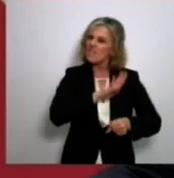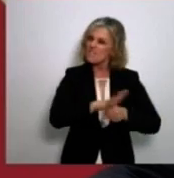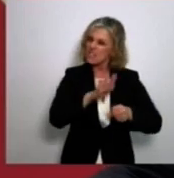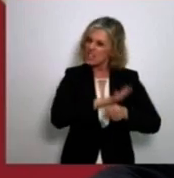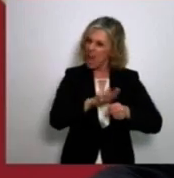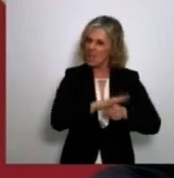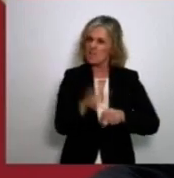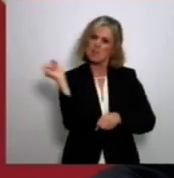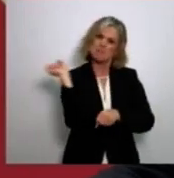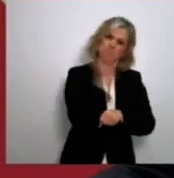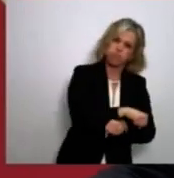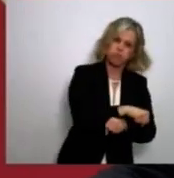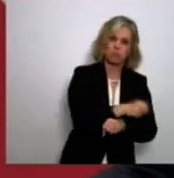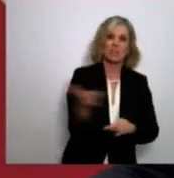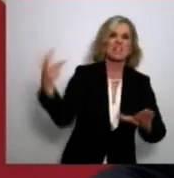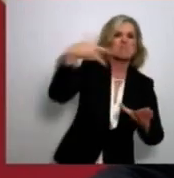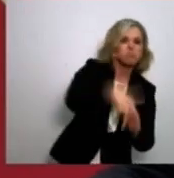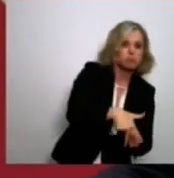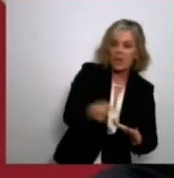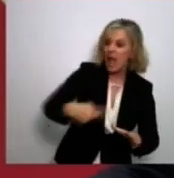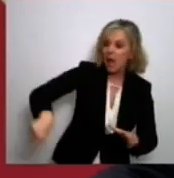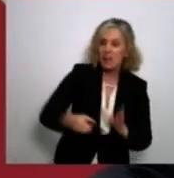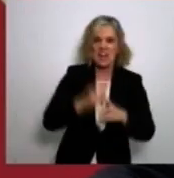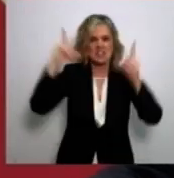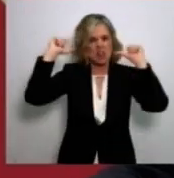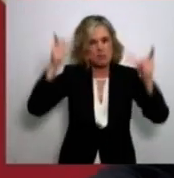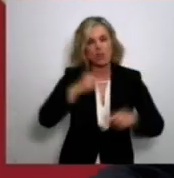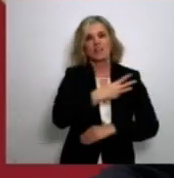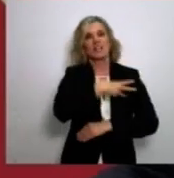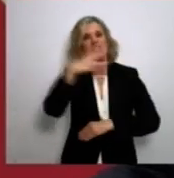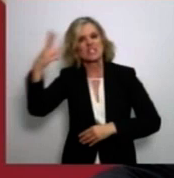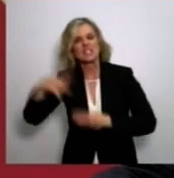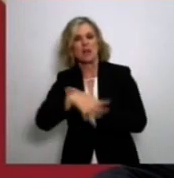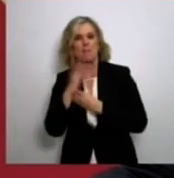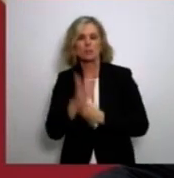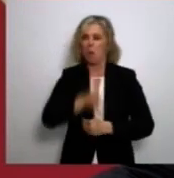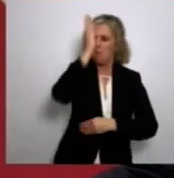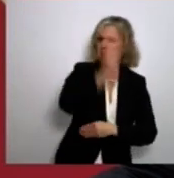νέο δράμαλι, τη Νέα Δημοκρατία, το ΠΑΣΟΚ, τον ΣΥΡΙΖΑ και ούτω καθεξής.